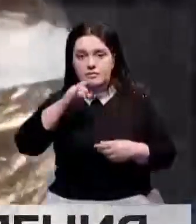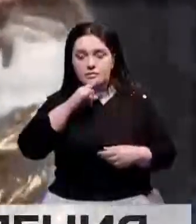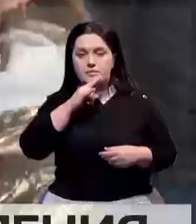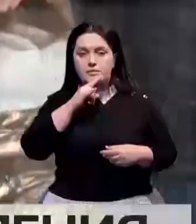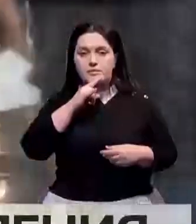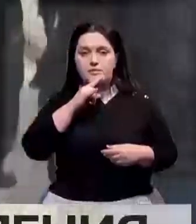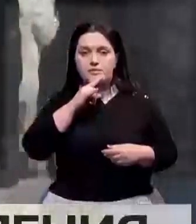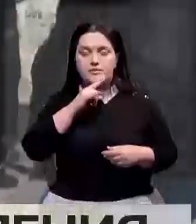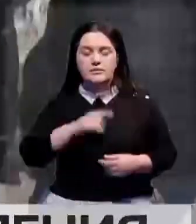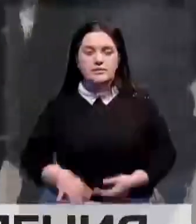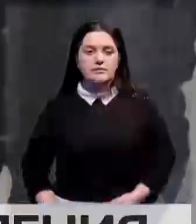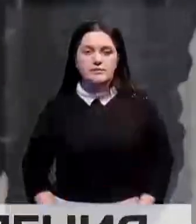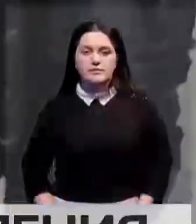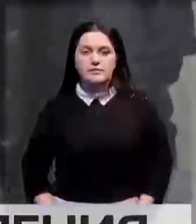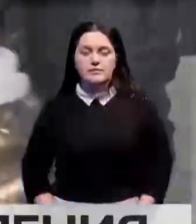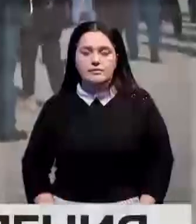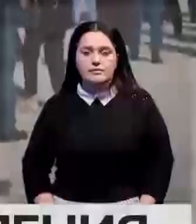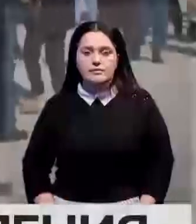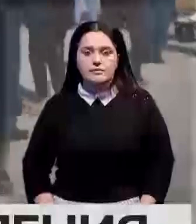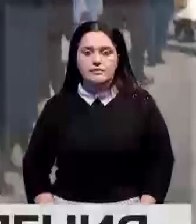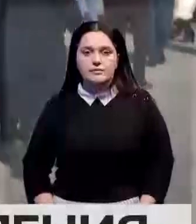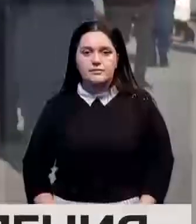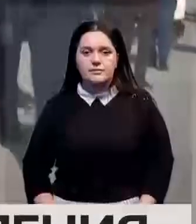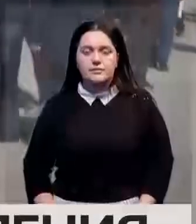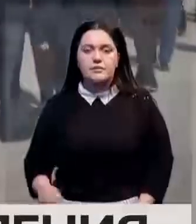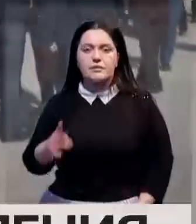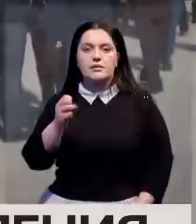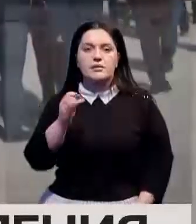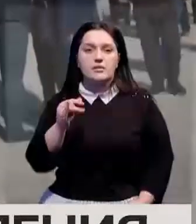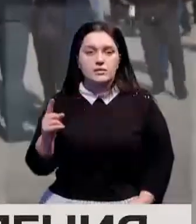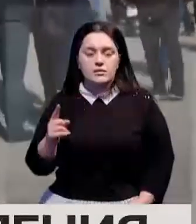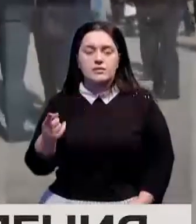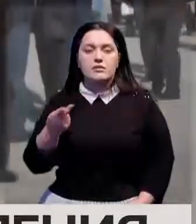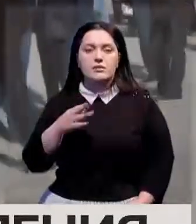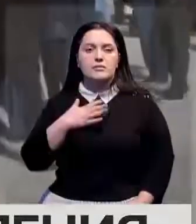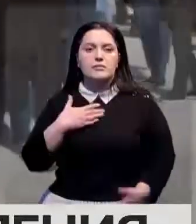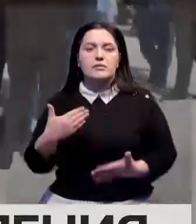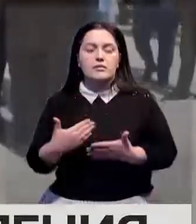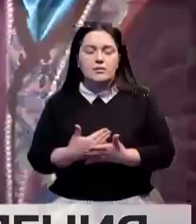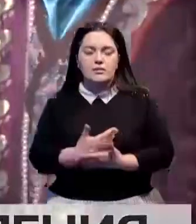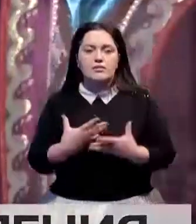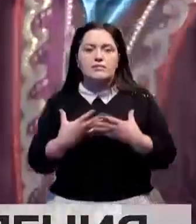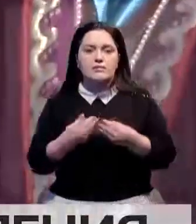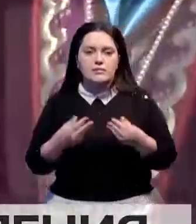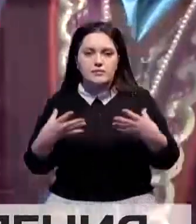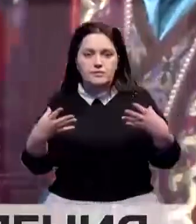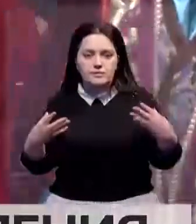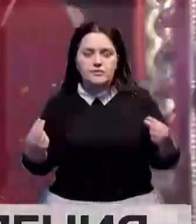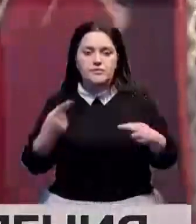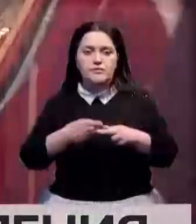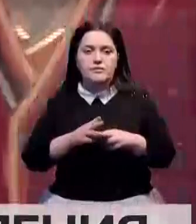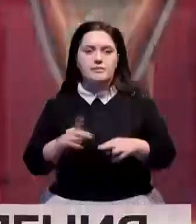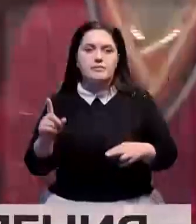самого наилучшего в мире и добра. Наурыз для меня это обновление, это весна, это